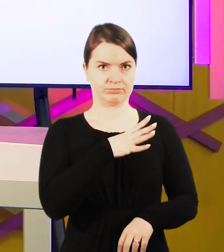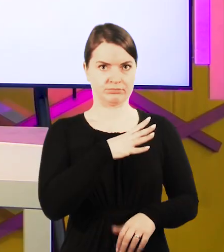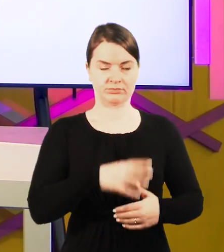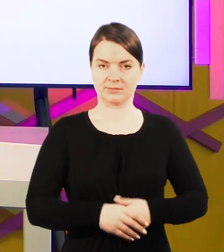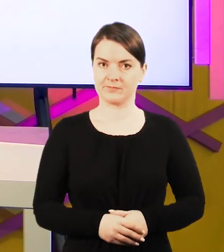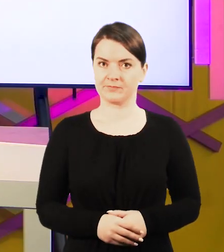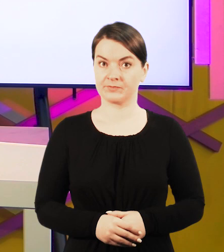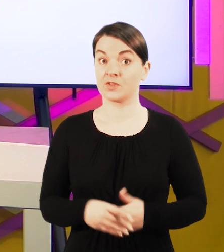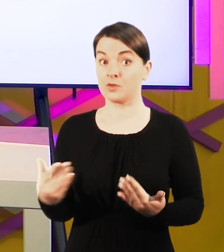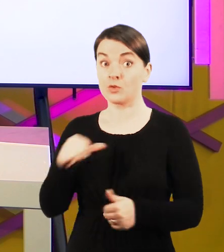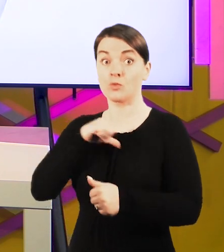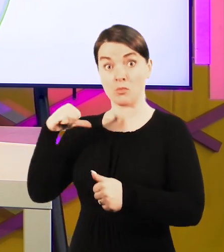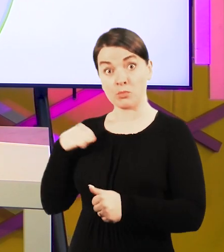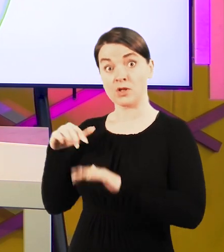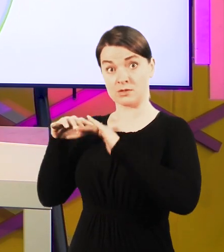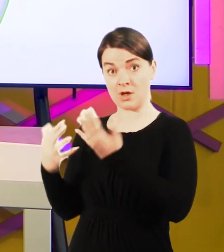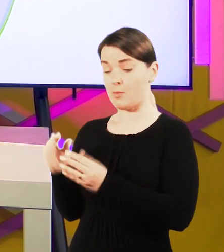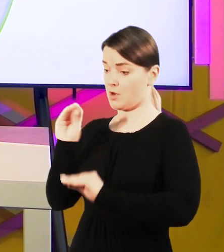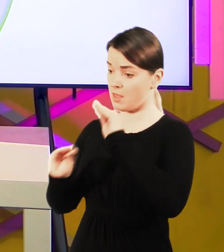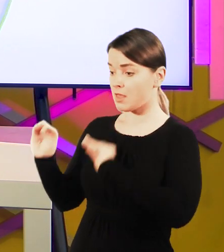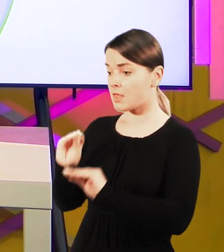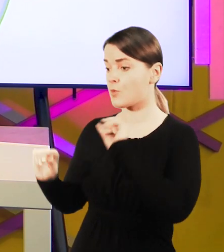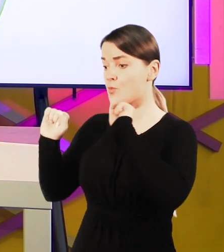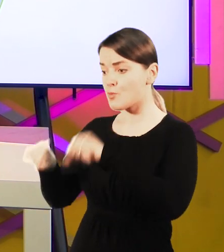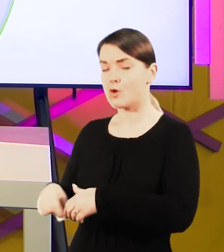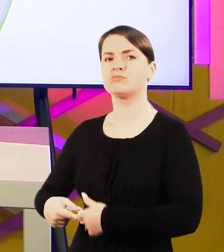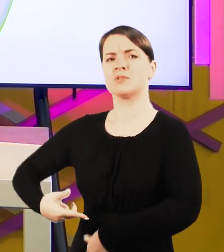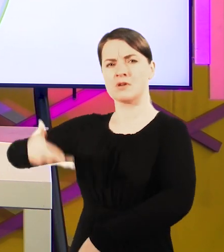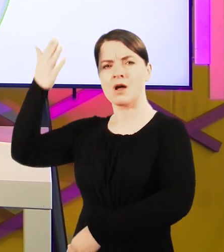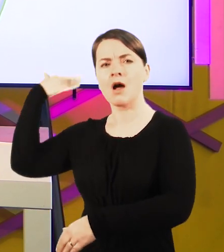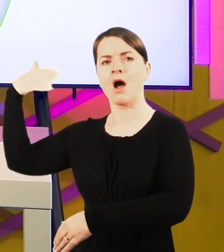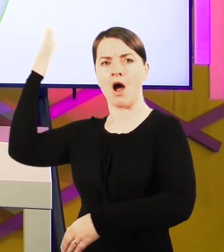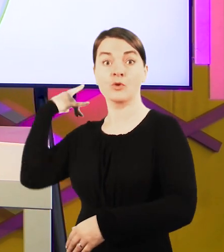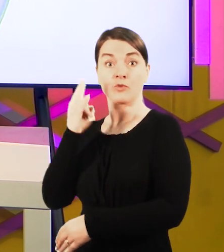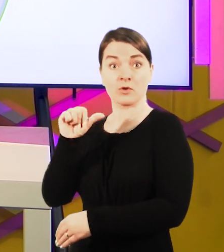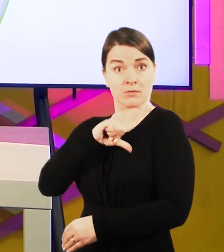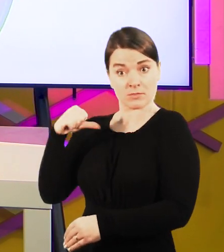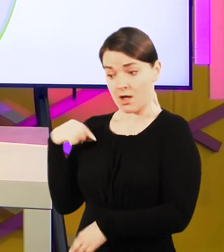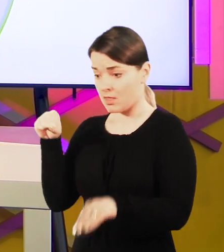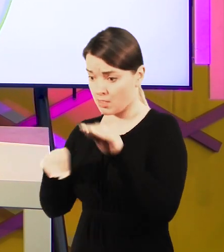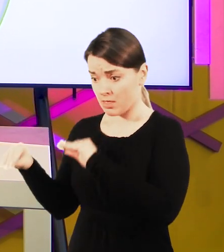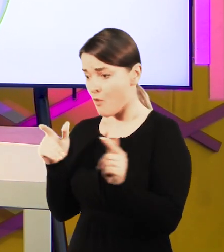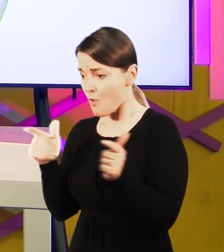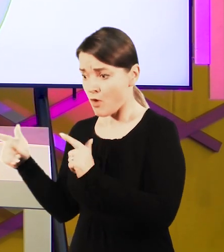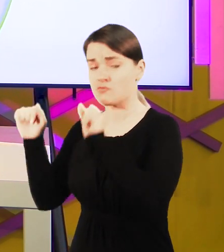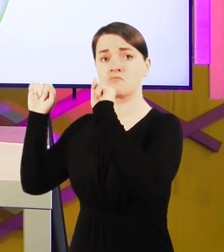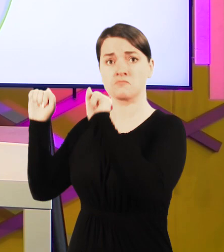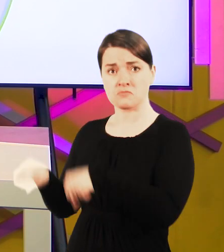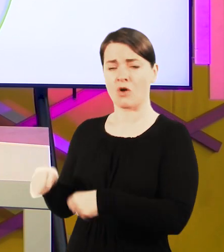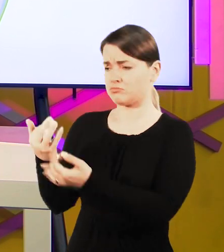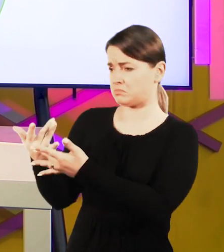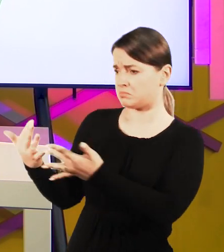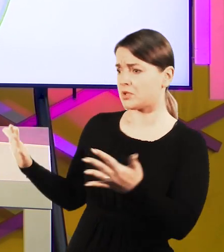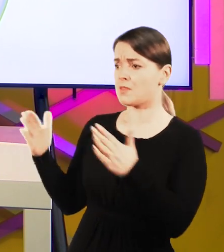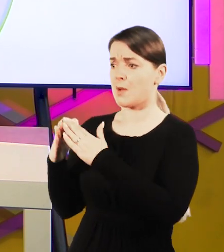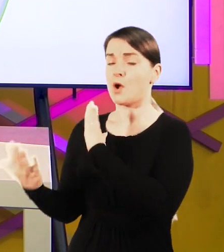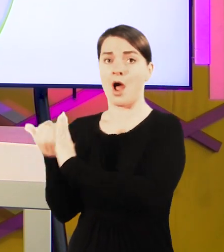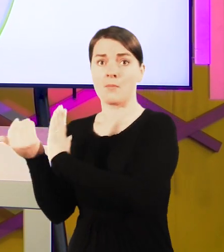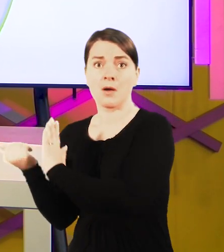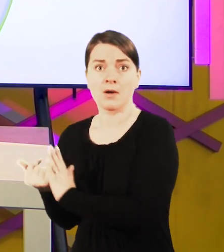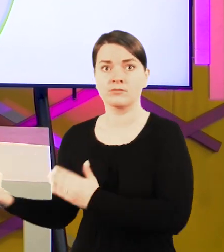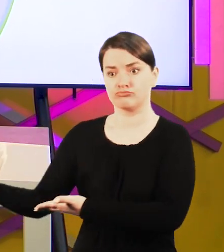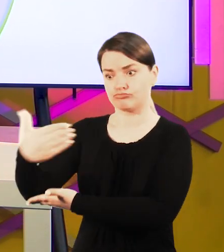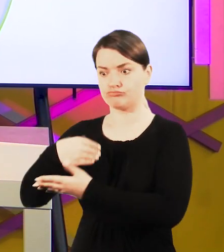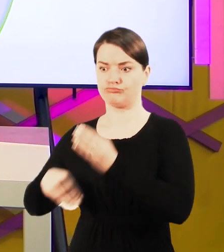kamuolio. Tai pasidaryk kamuolį pats. Ankstesniais laikais vaikai patys pasidarydavo kamuolius iš visko,